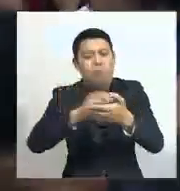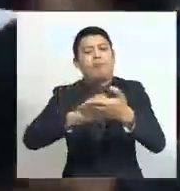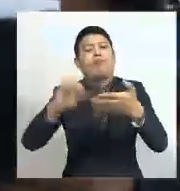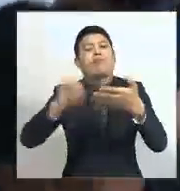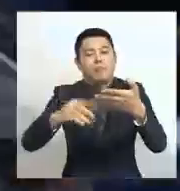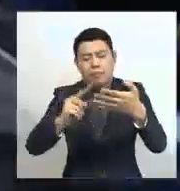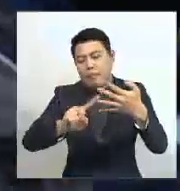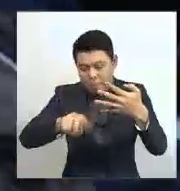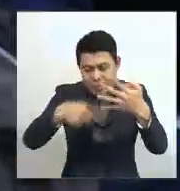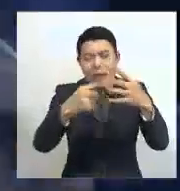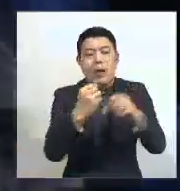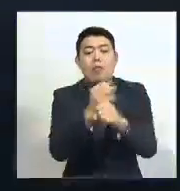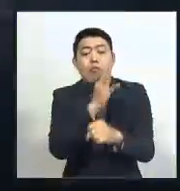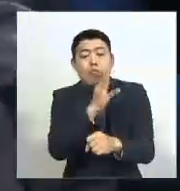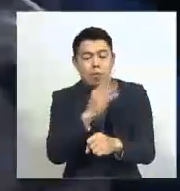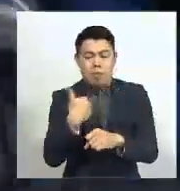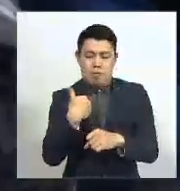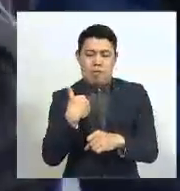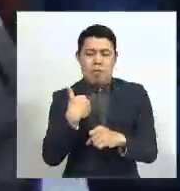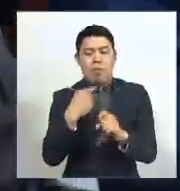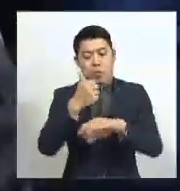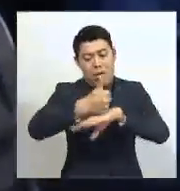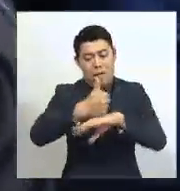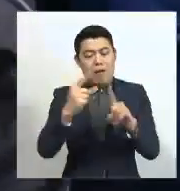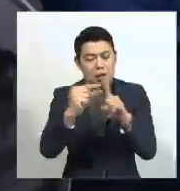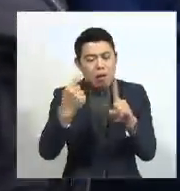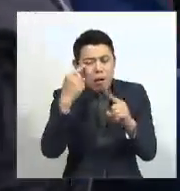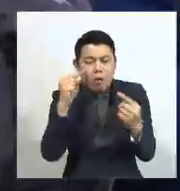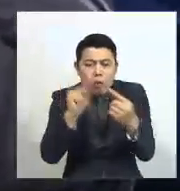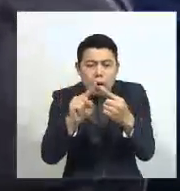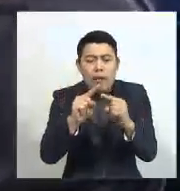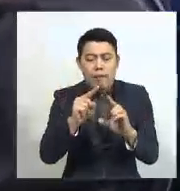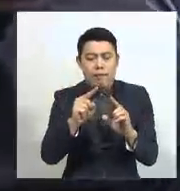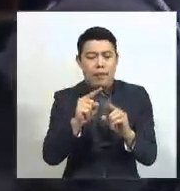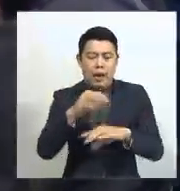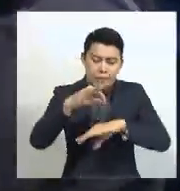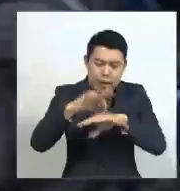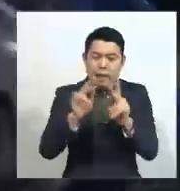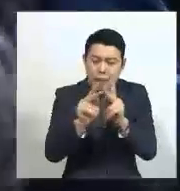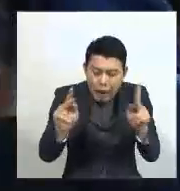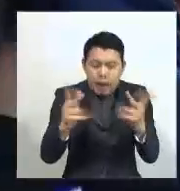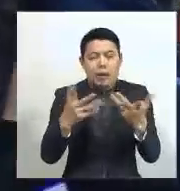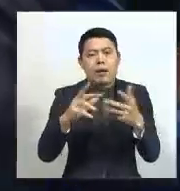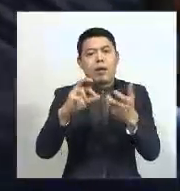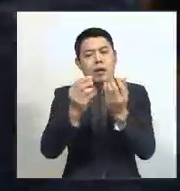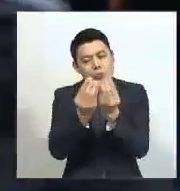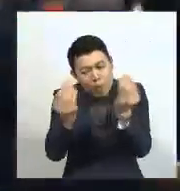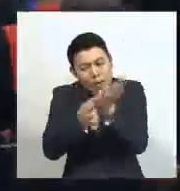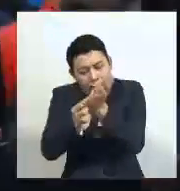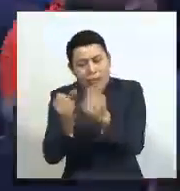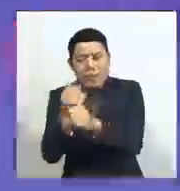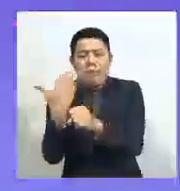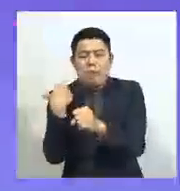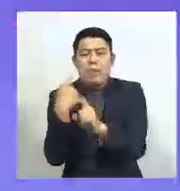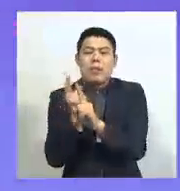ส.รวมไปจนถึงการที่คุณธนาธรเองนะคะดำรงตำแหน่งเกี่ยวกับเรื่องของคณะกรรมการเกี่ยวกับเรื่องของการแก้ไขรัฐธรรมนูญอันนั้